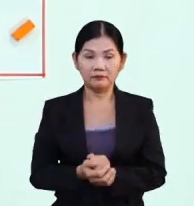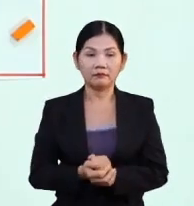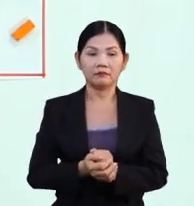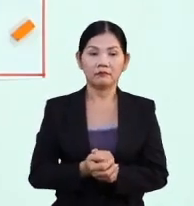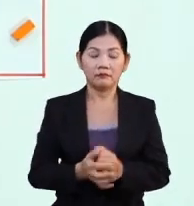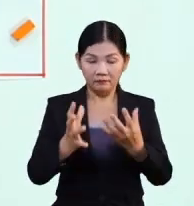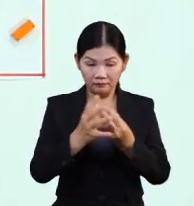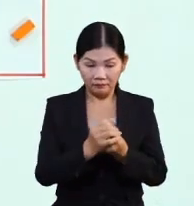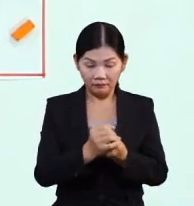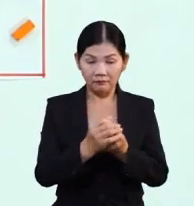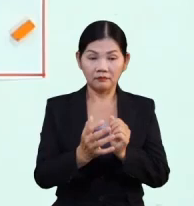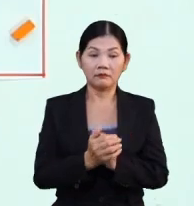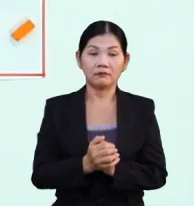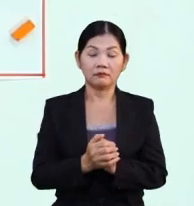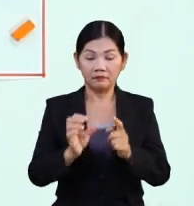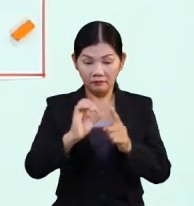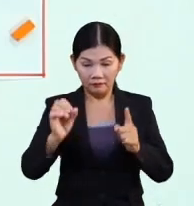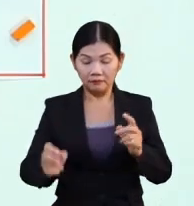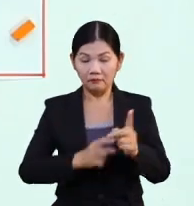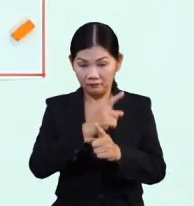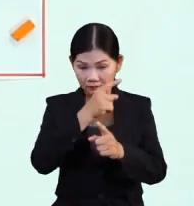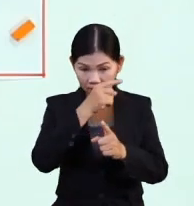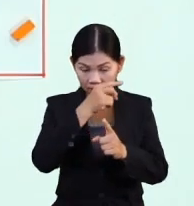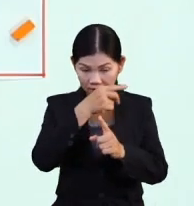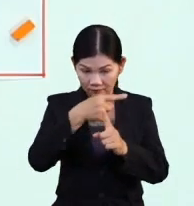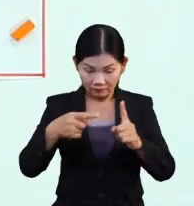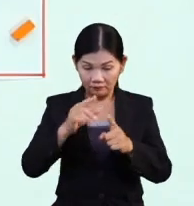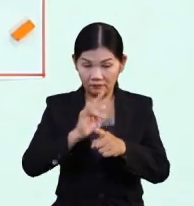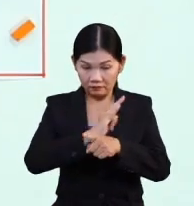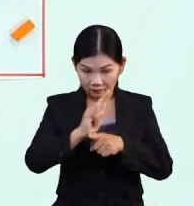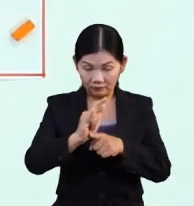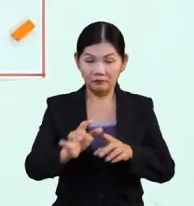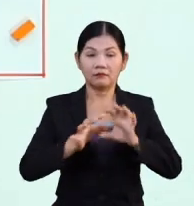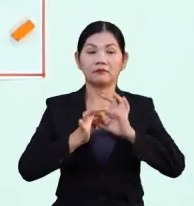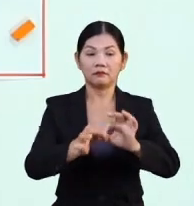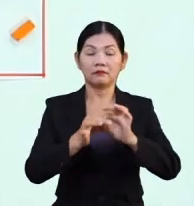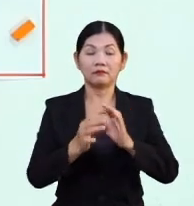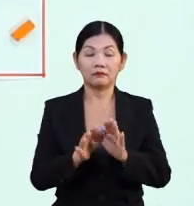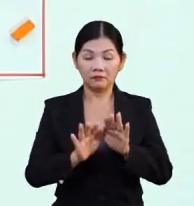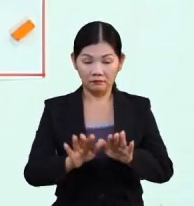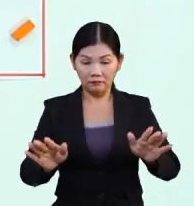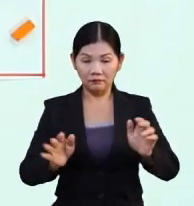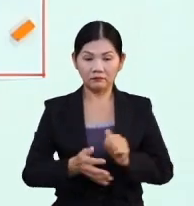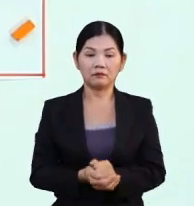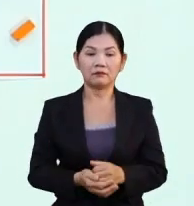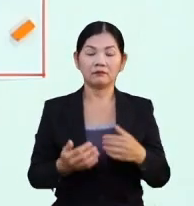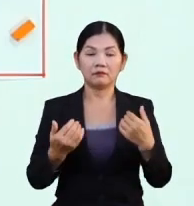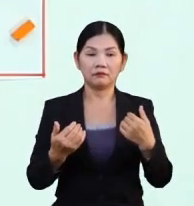ចំនួនទាំងចាប្រមាណវិធីគឺតកតងហើយណាចាចំណោទរបស់កូនវិញ